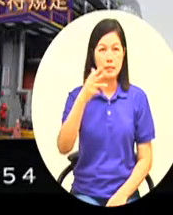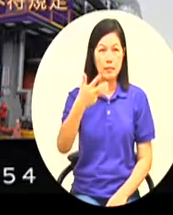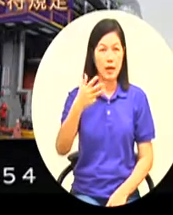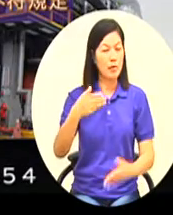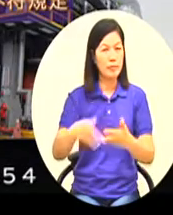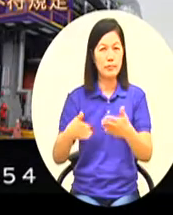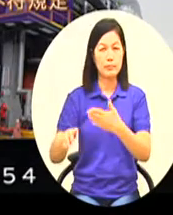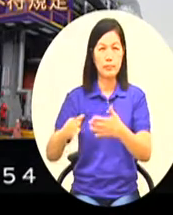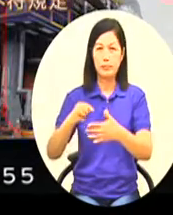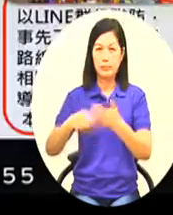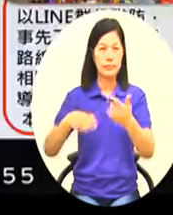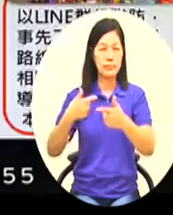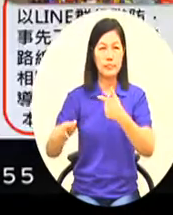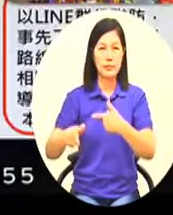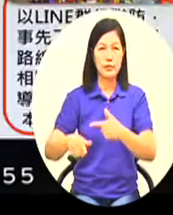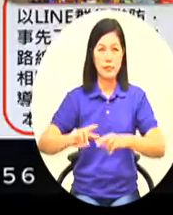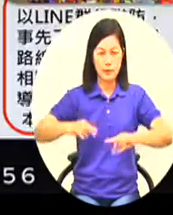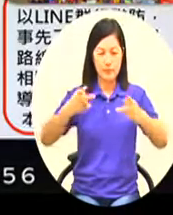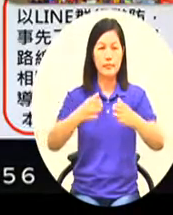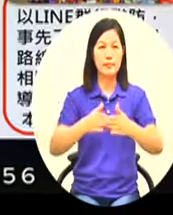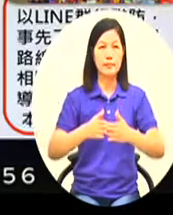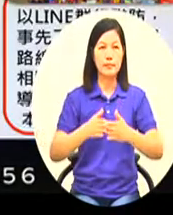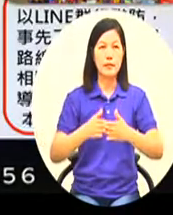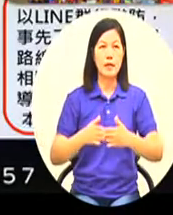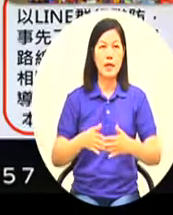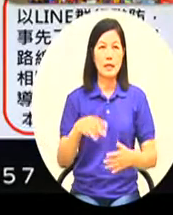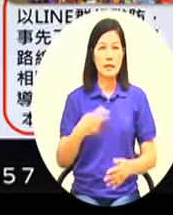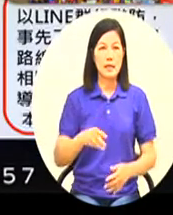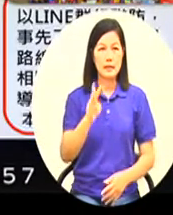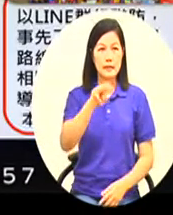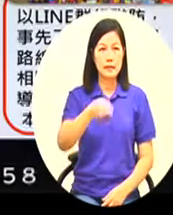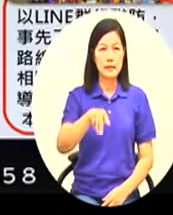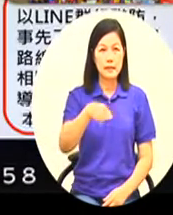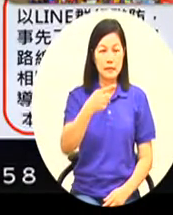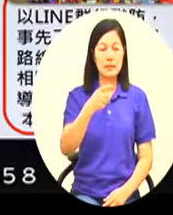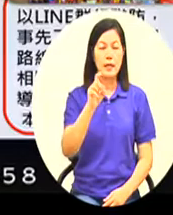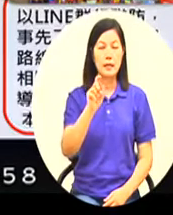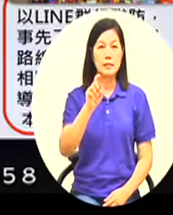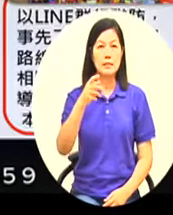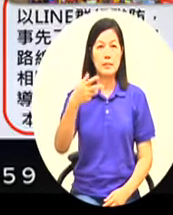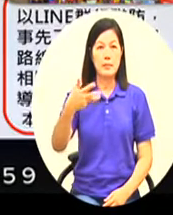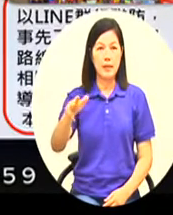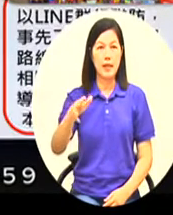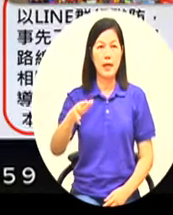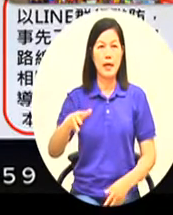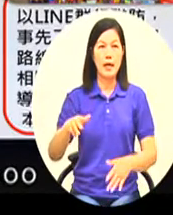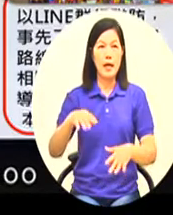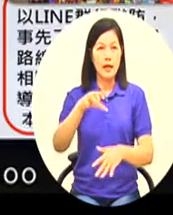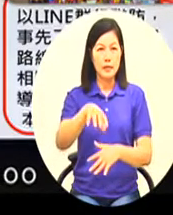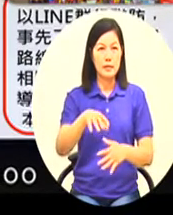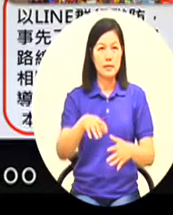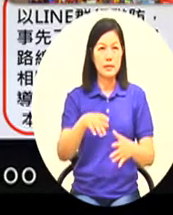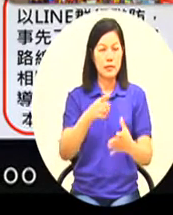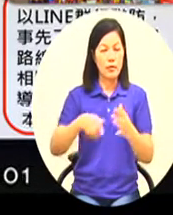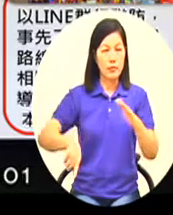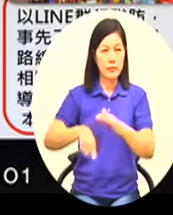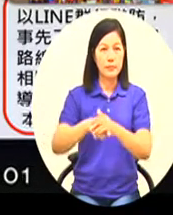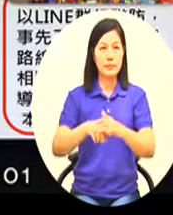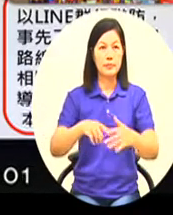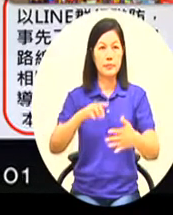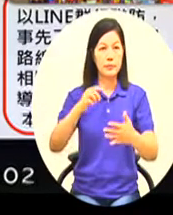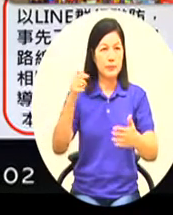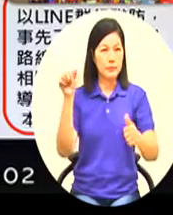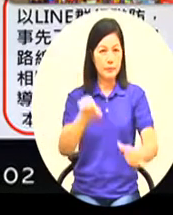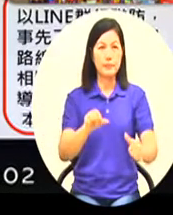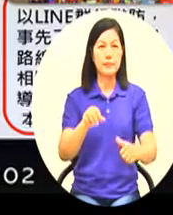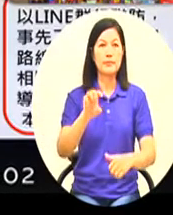期改善。本期液化石油气检查了3118家次，违规开罚40件。每半